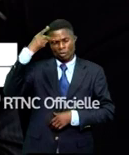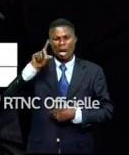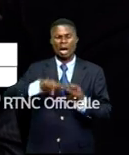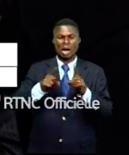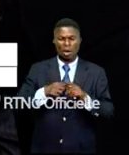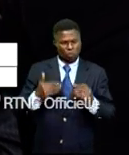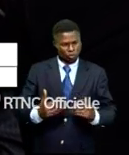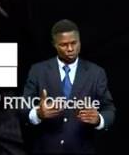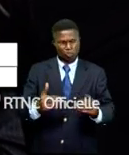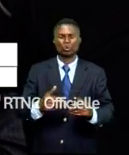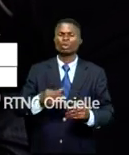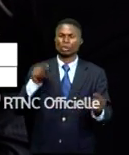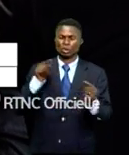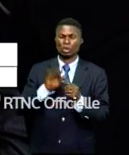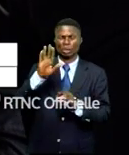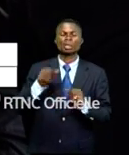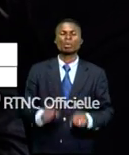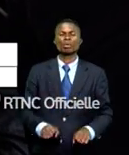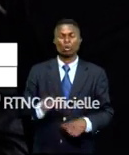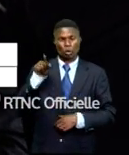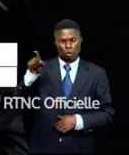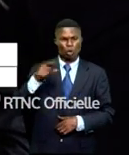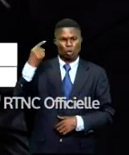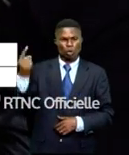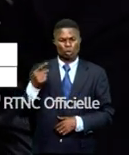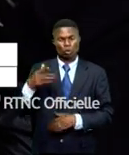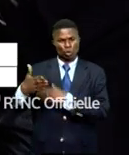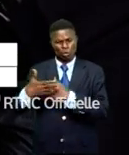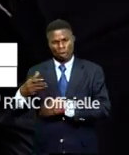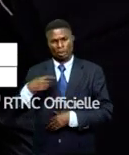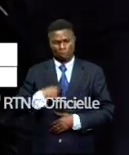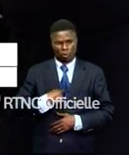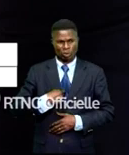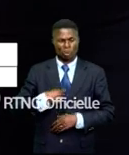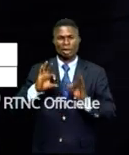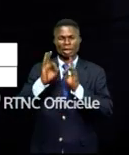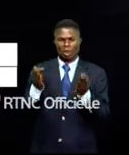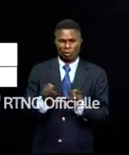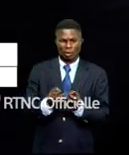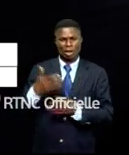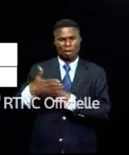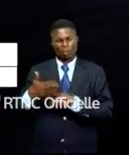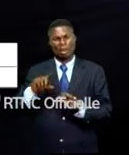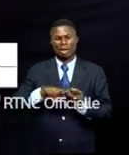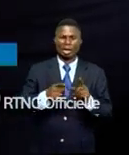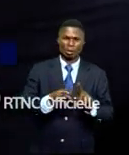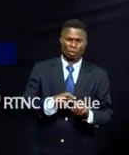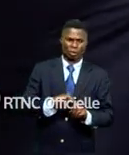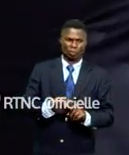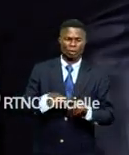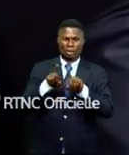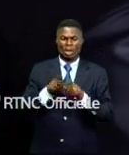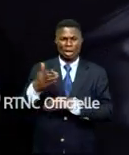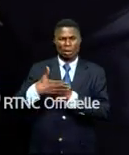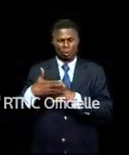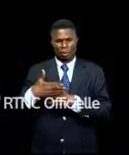a toujours été sincère, et il a toujours été proche de la famille, proche des amis, et surtout proche de